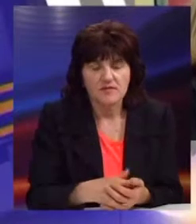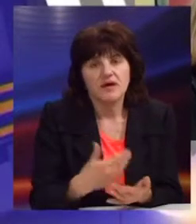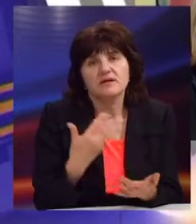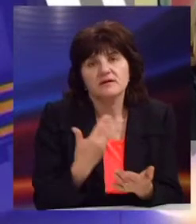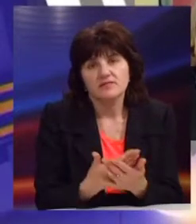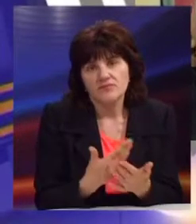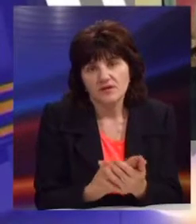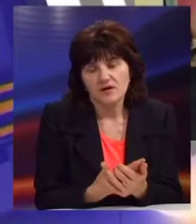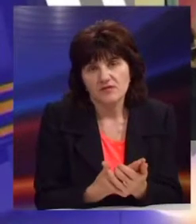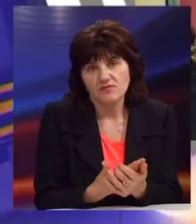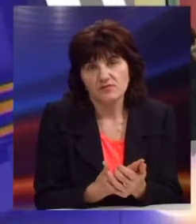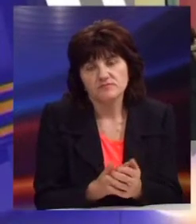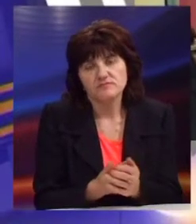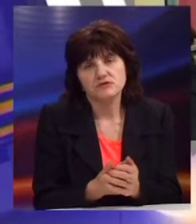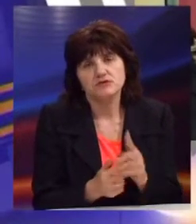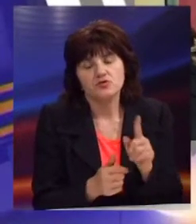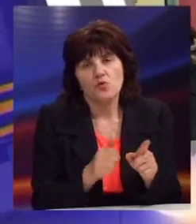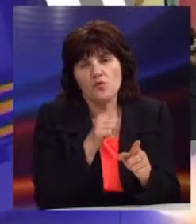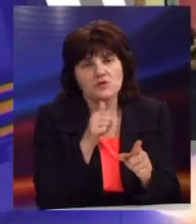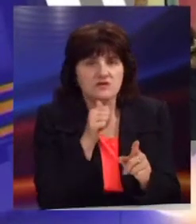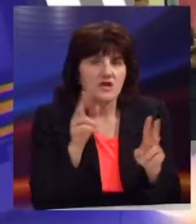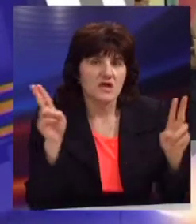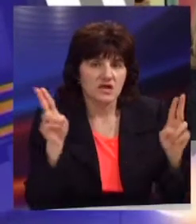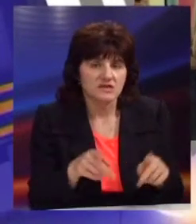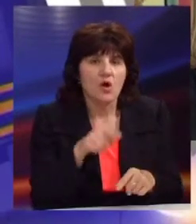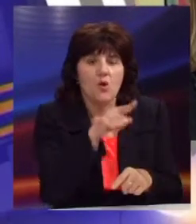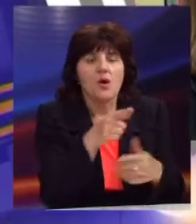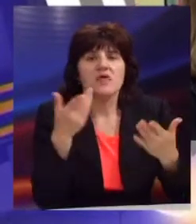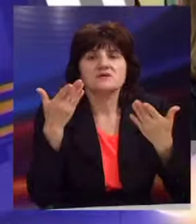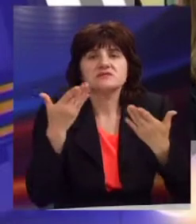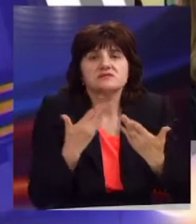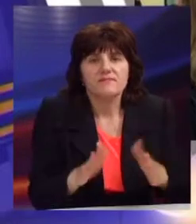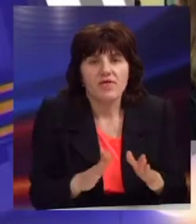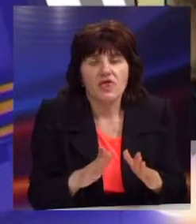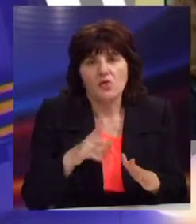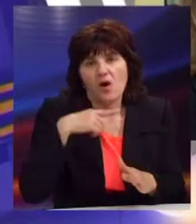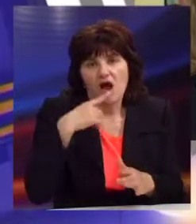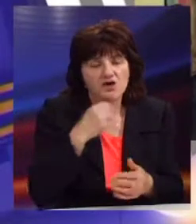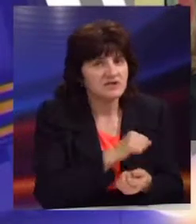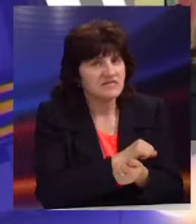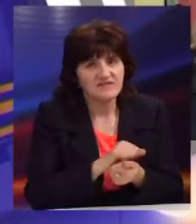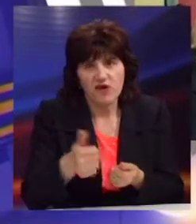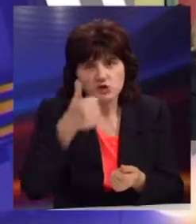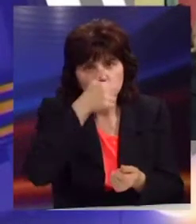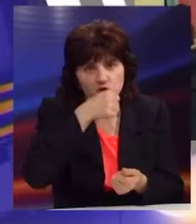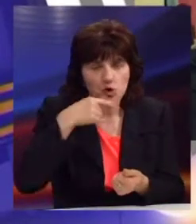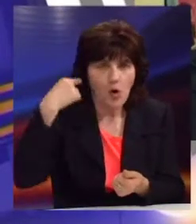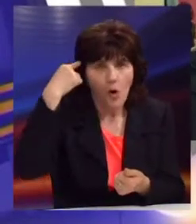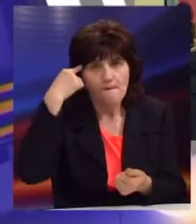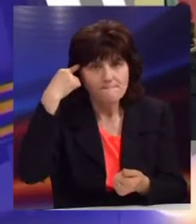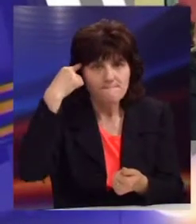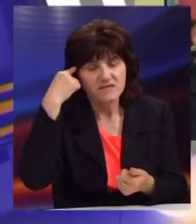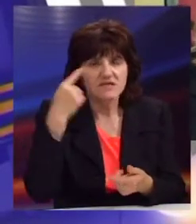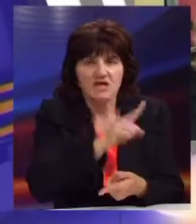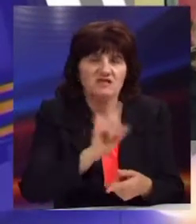tome, to je istina. Dakle, oni smeju da kažu sve što misle i to nije uvek po volji